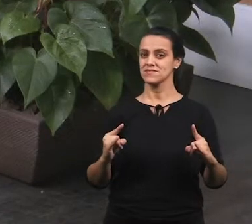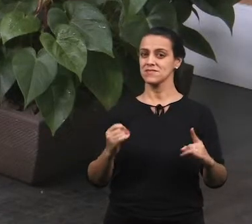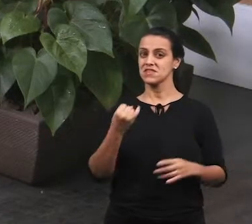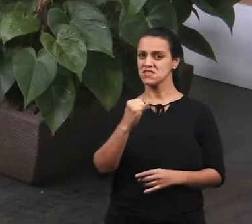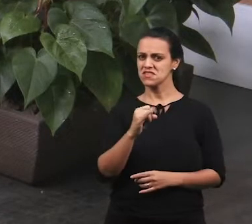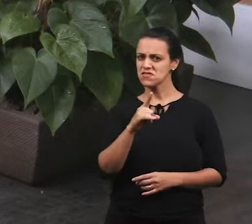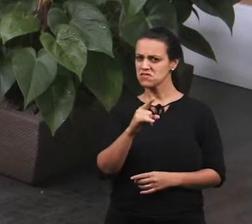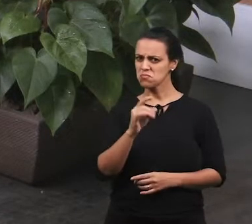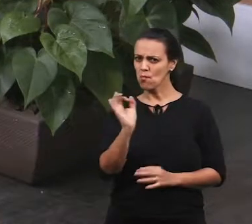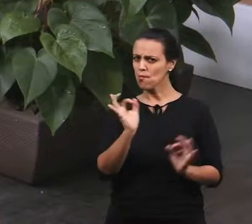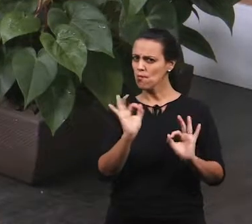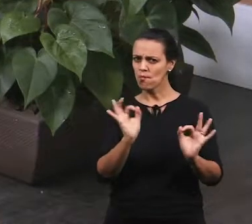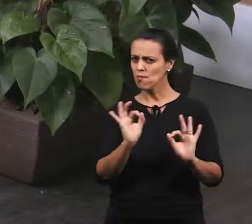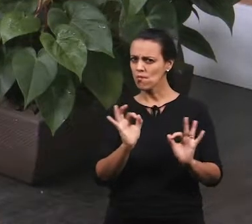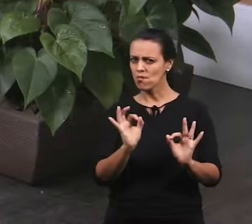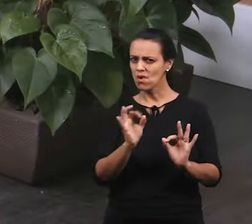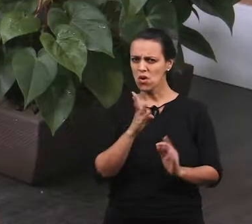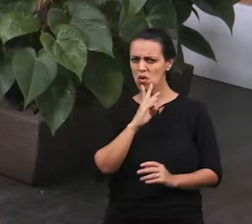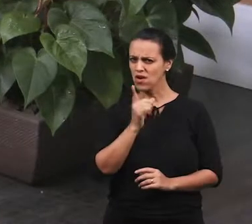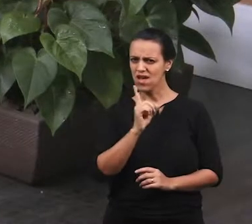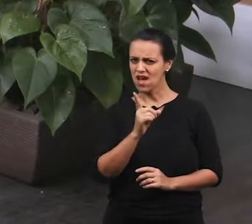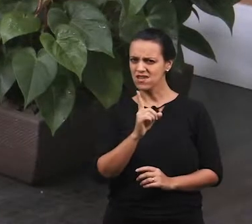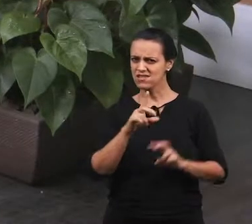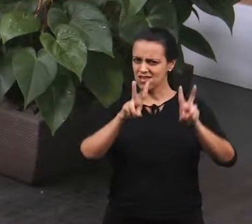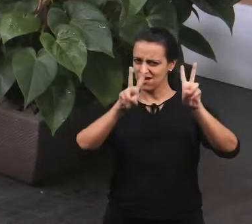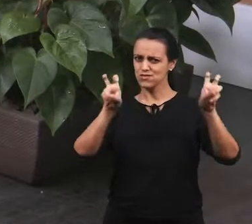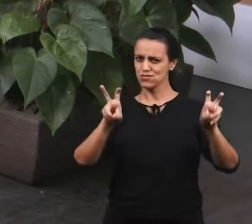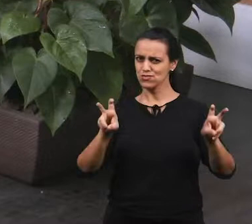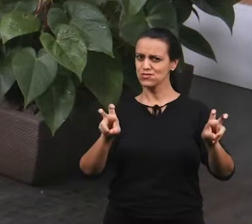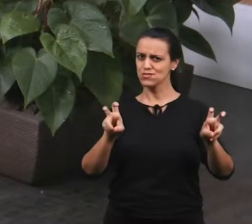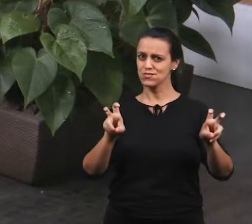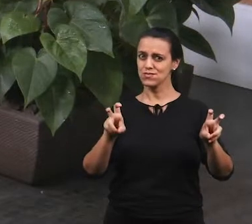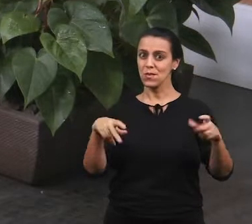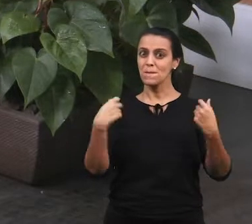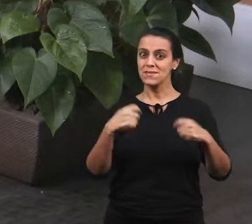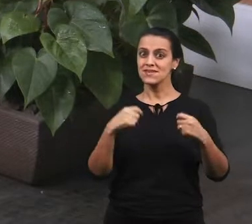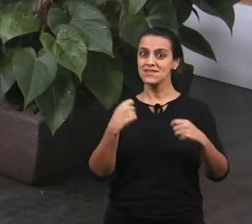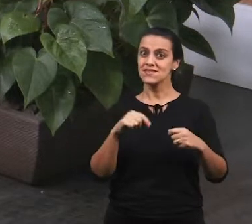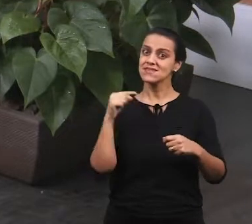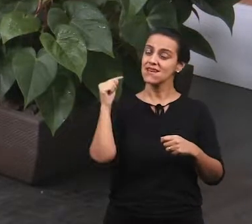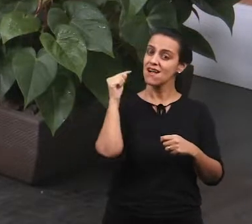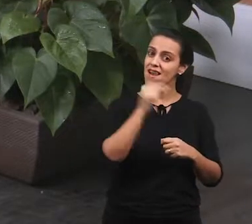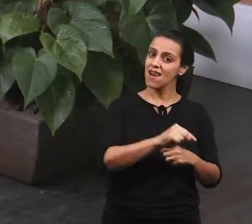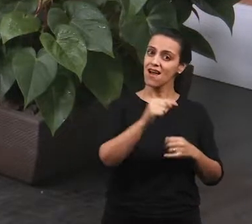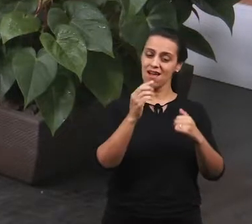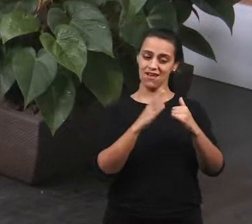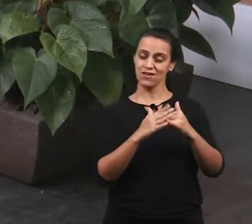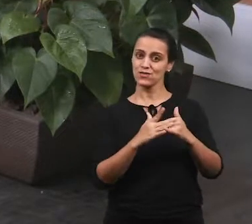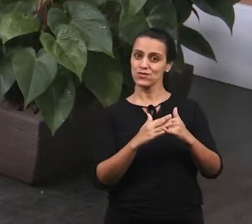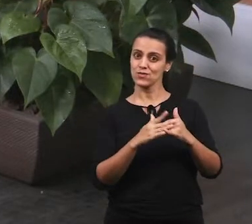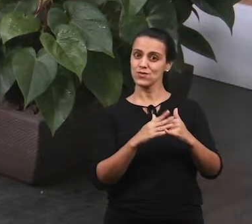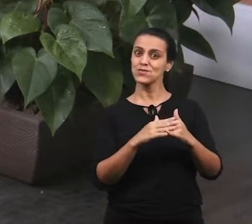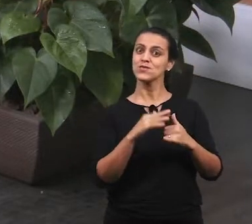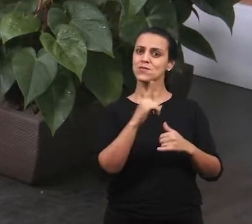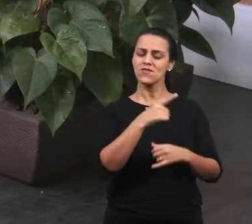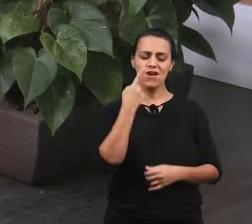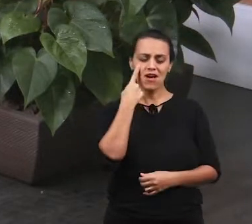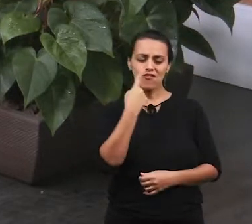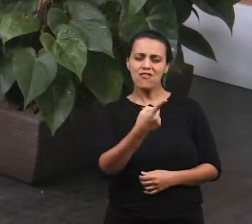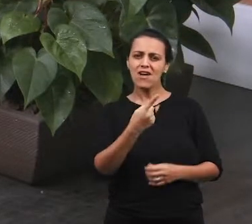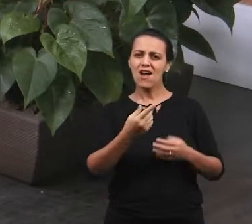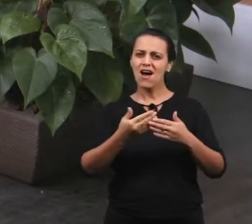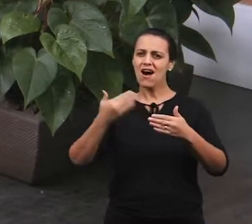уроки о скинии. И если вы еще не посмотрели уроки по этой теме, зайдите на наш канал